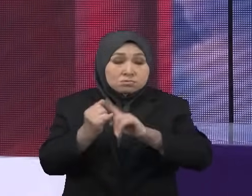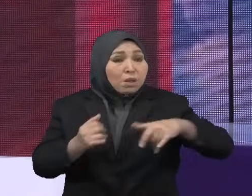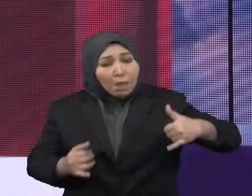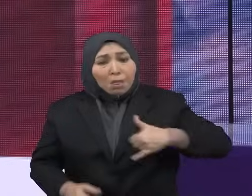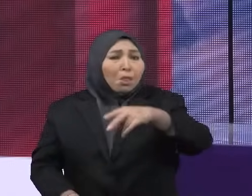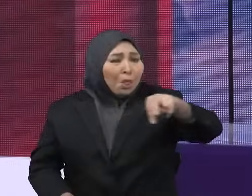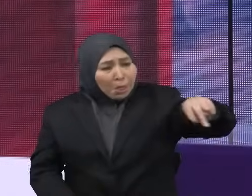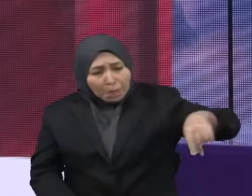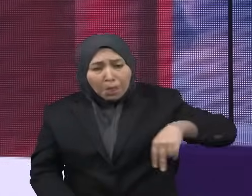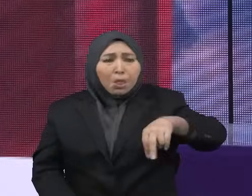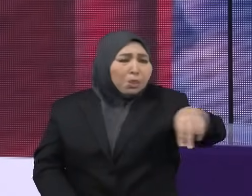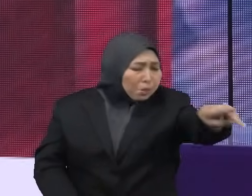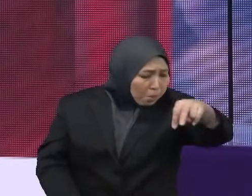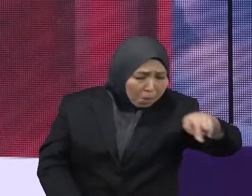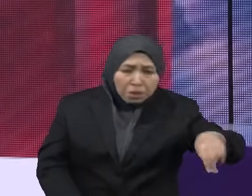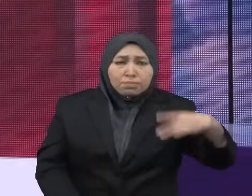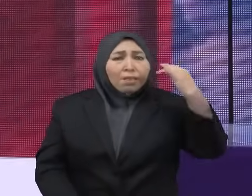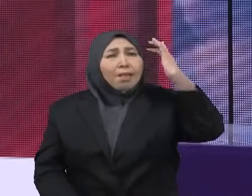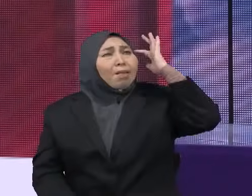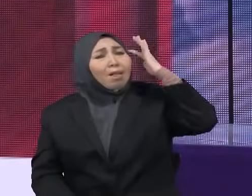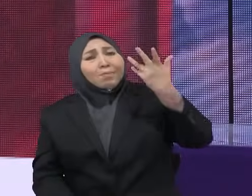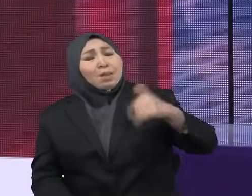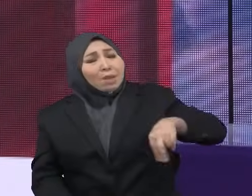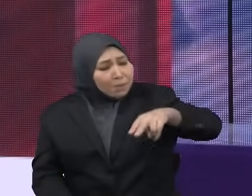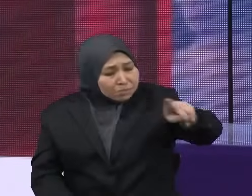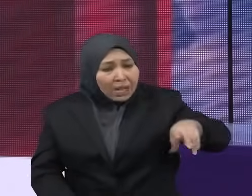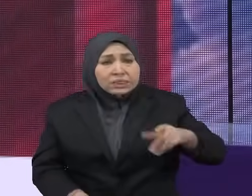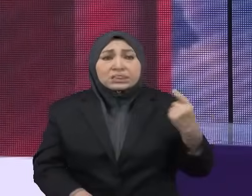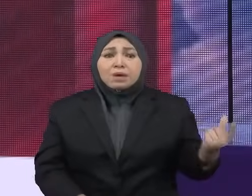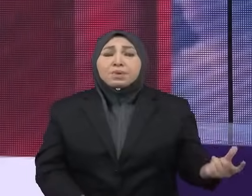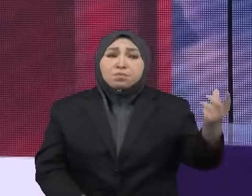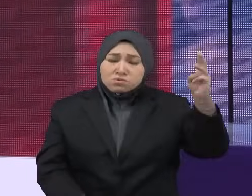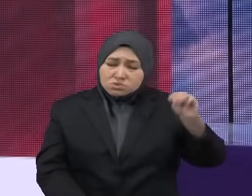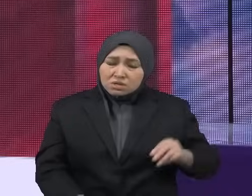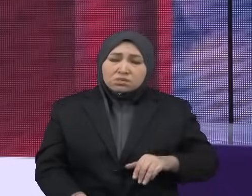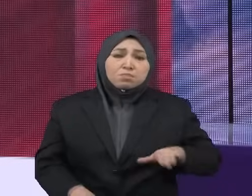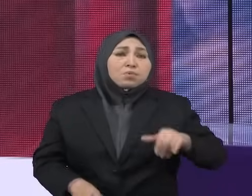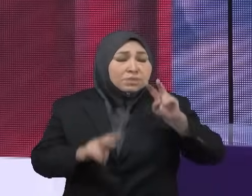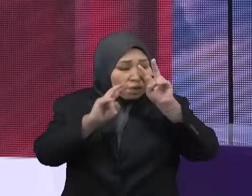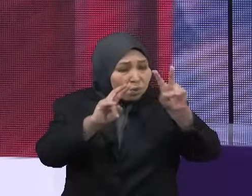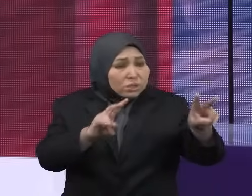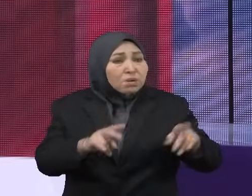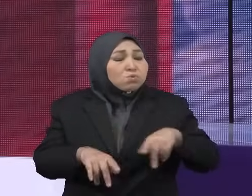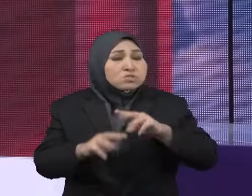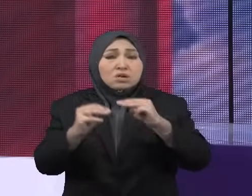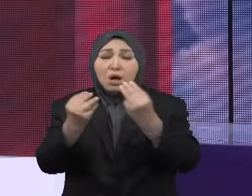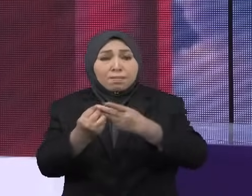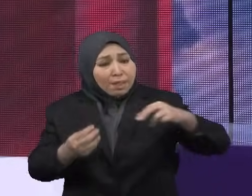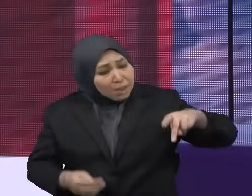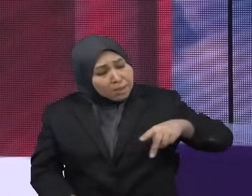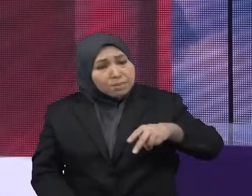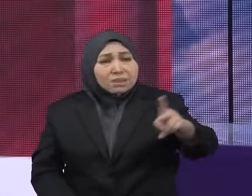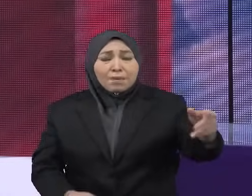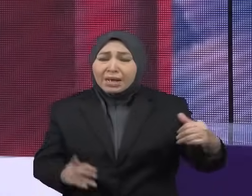ya, yatihu nafil aur. Dan Nabi Musa bila tengok sebelum wafat itu, dia sedih jugalah. Tengok dia punya kaumnya berlegar,